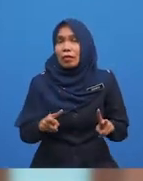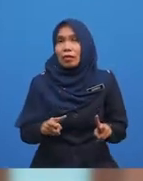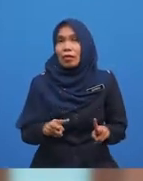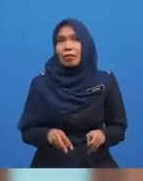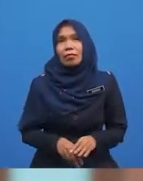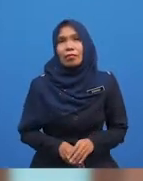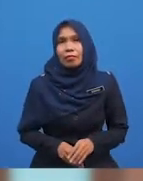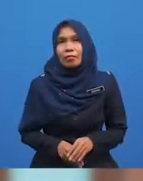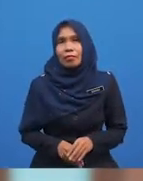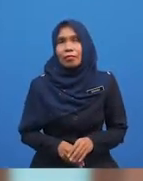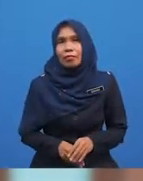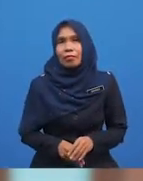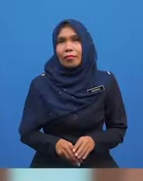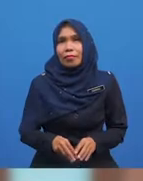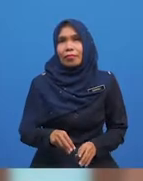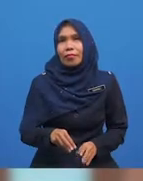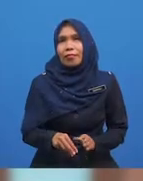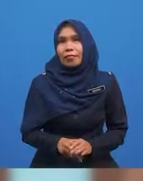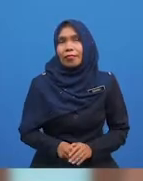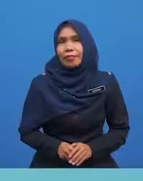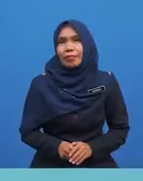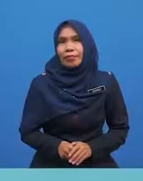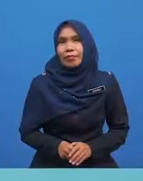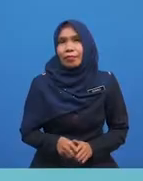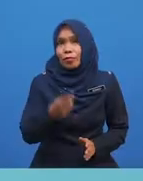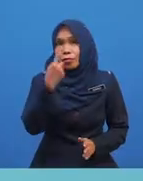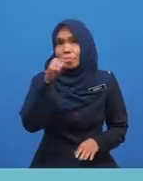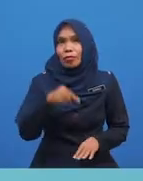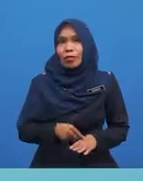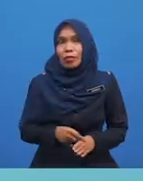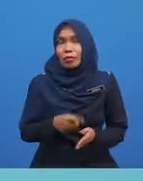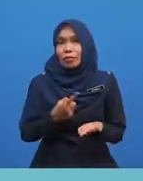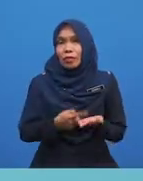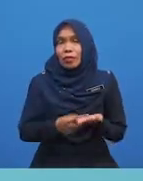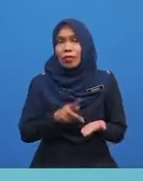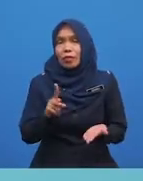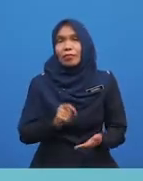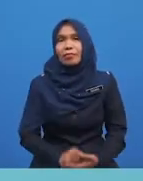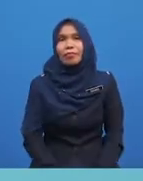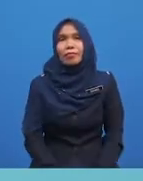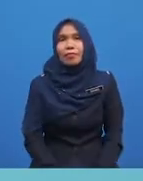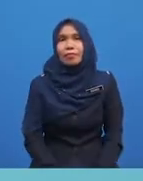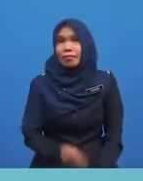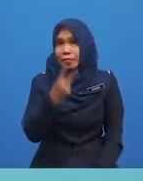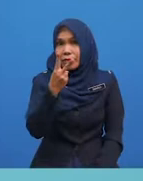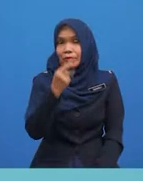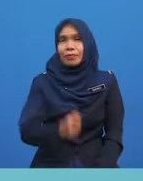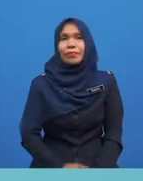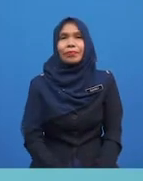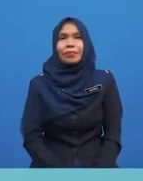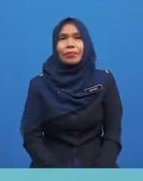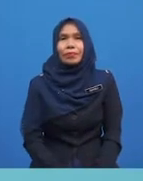kita bincangkan. Kamu lihat paparan ini dahulu.